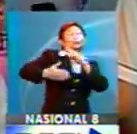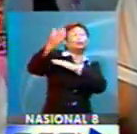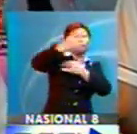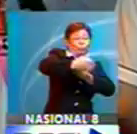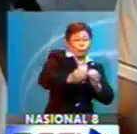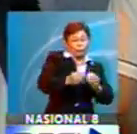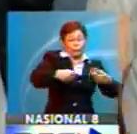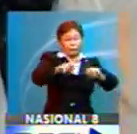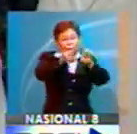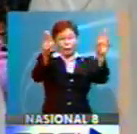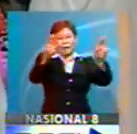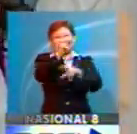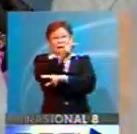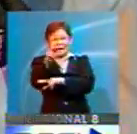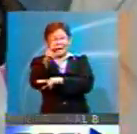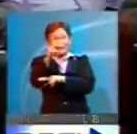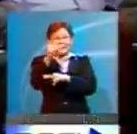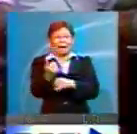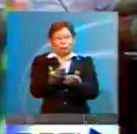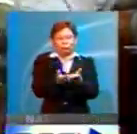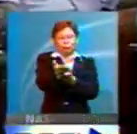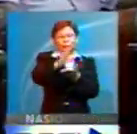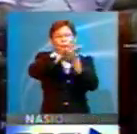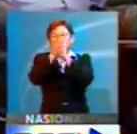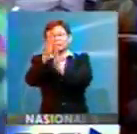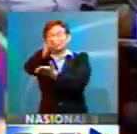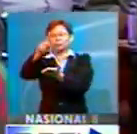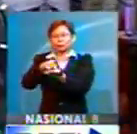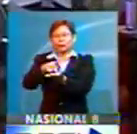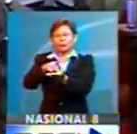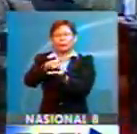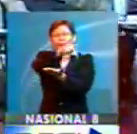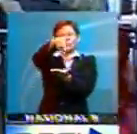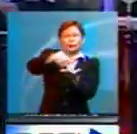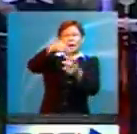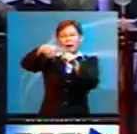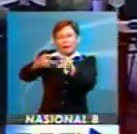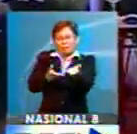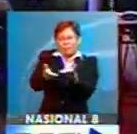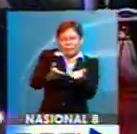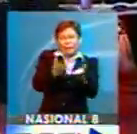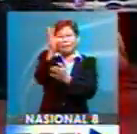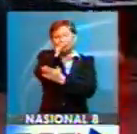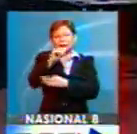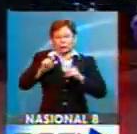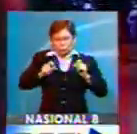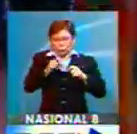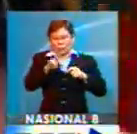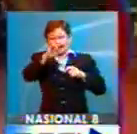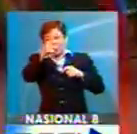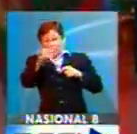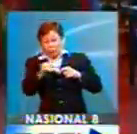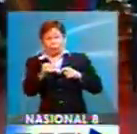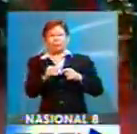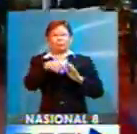dan pasaraya di Kota Kinabalu dan seterusnya menjadi pusat sehenti pelbagai perkhidmatan kerajaan, swasta dan NGO. Jadi untuk memperkatakan